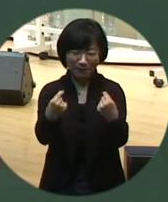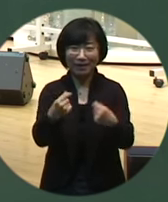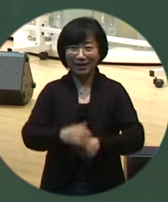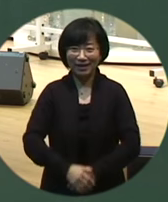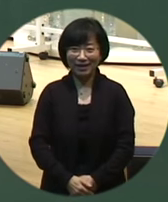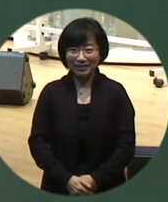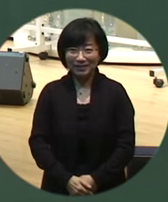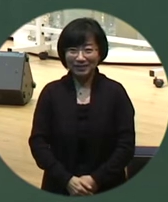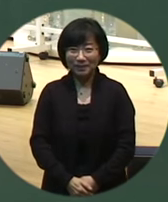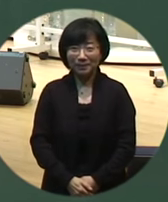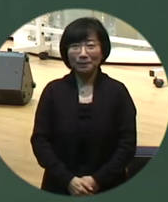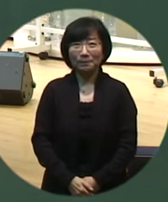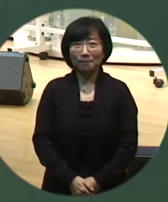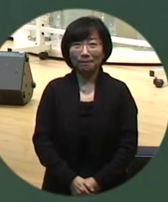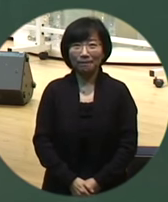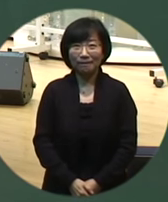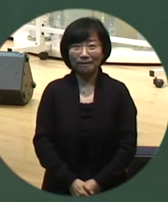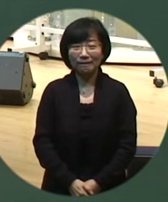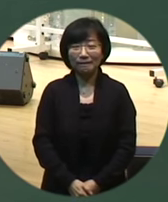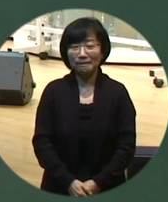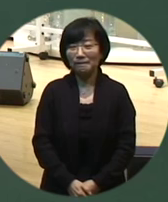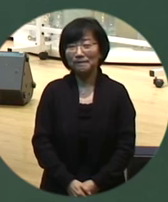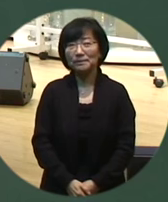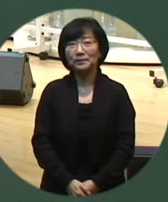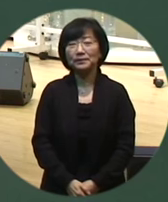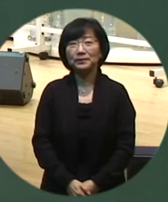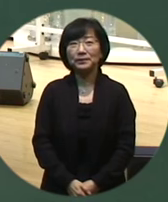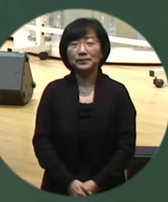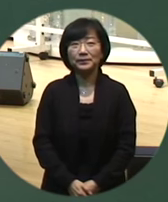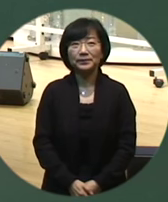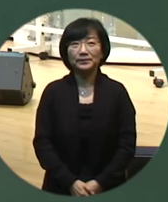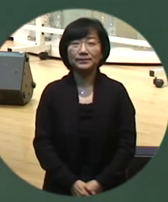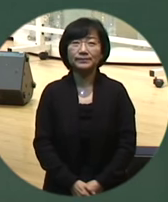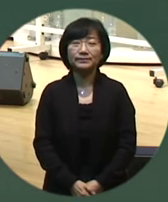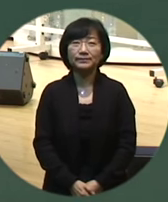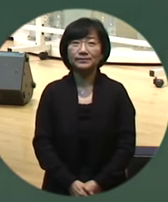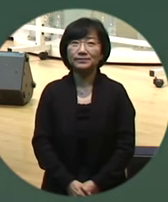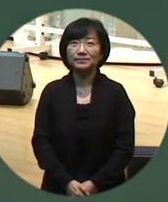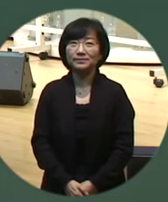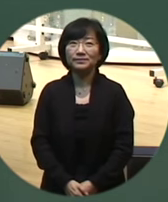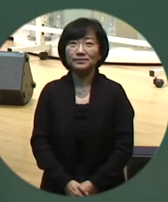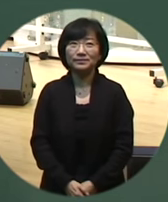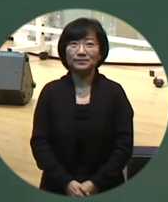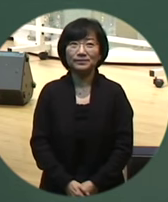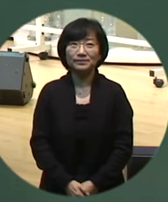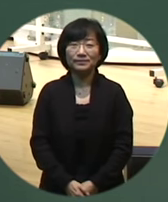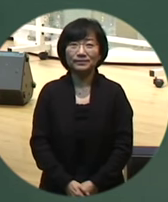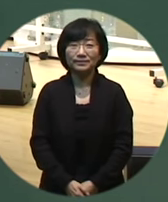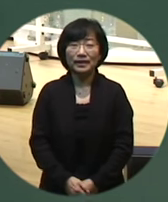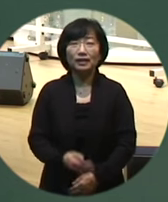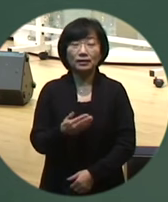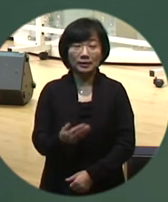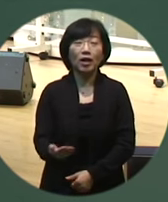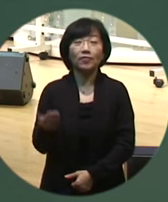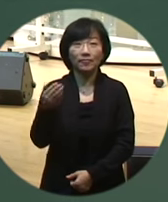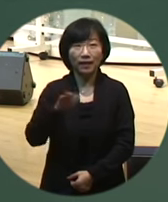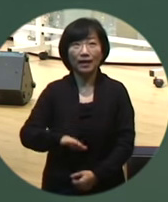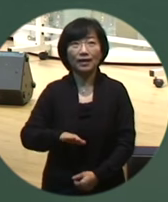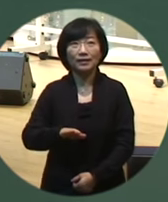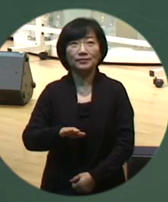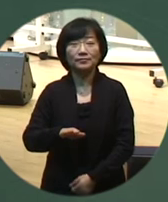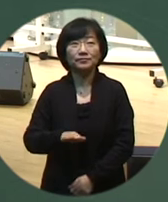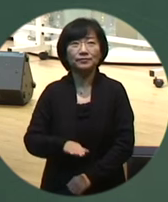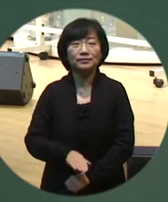fixed because you fast. 아, 그런 줄 알았다니까요. That's what I thought. 그런데 제가 이제 성경을 읽게 됐어요. And then I began to read the Bible.